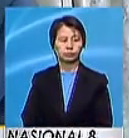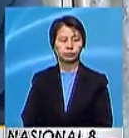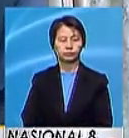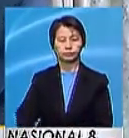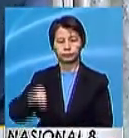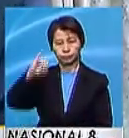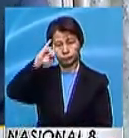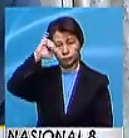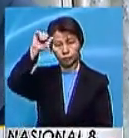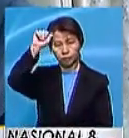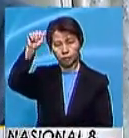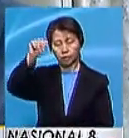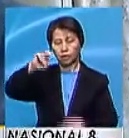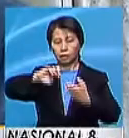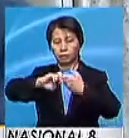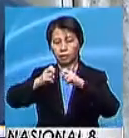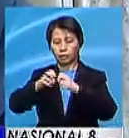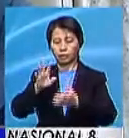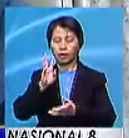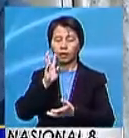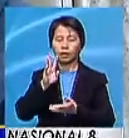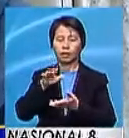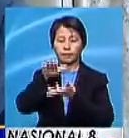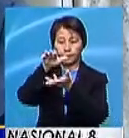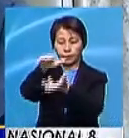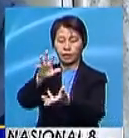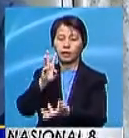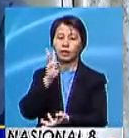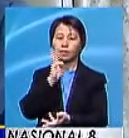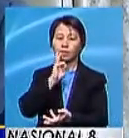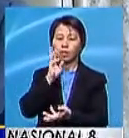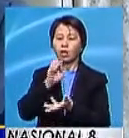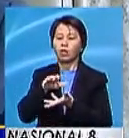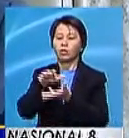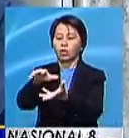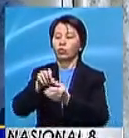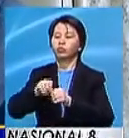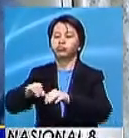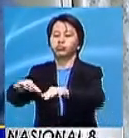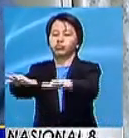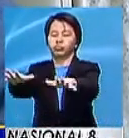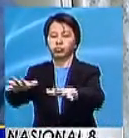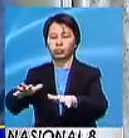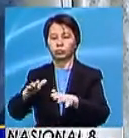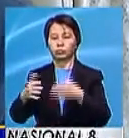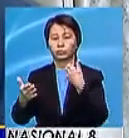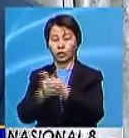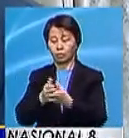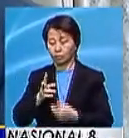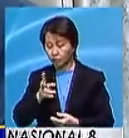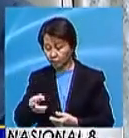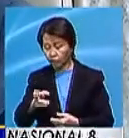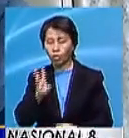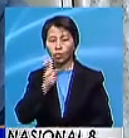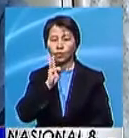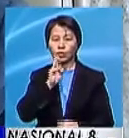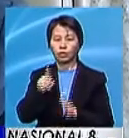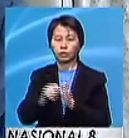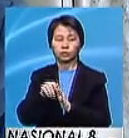InsyaAllah. Masalah bekalan air yang kritikal sehingga menyebabkan catuan air